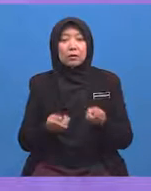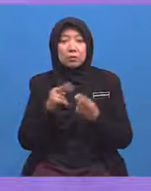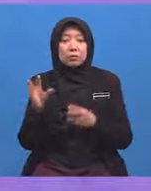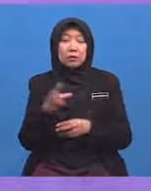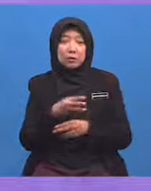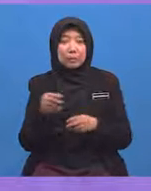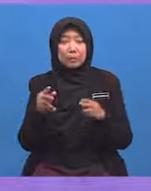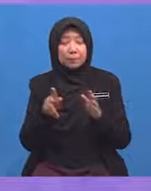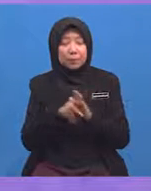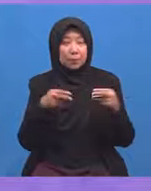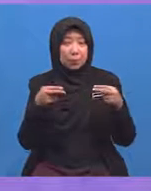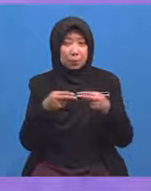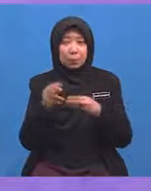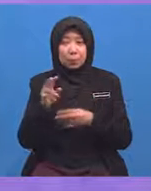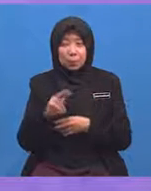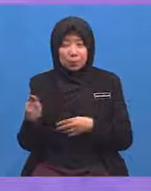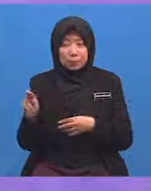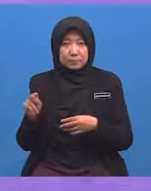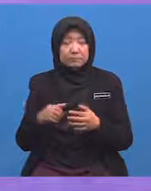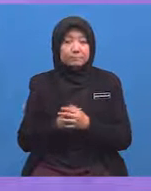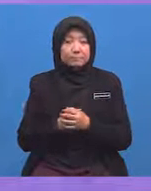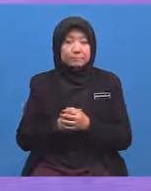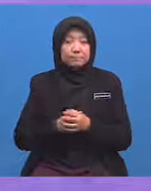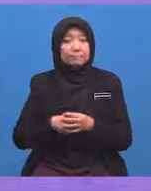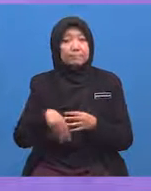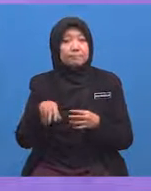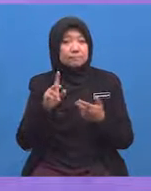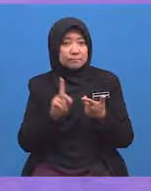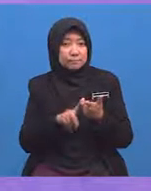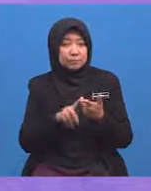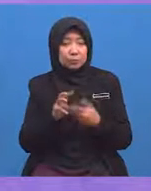perkembangan jaringan pengangkutan dan perhubungan.